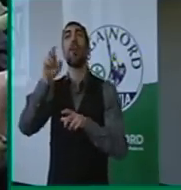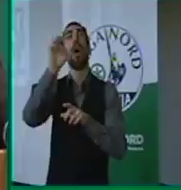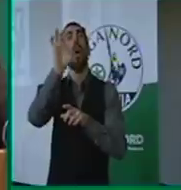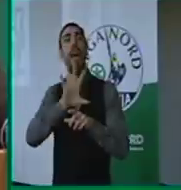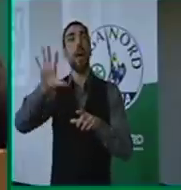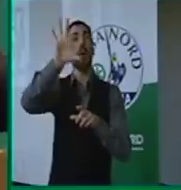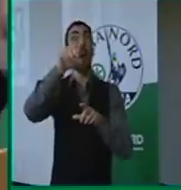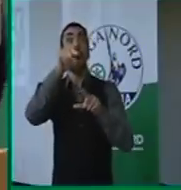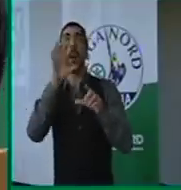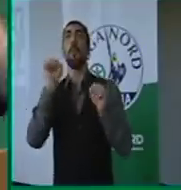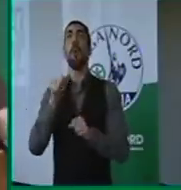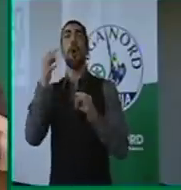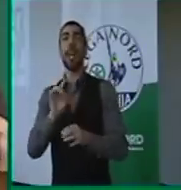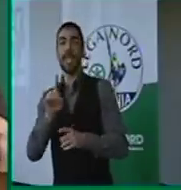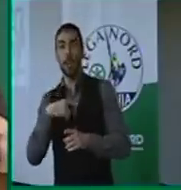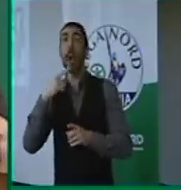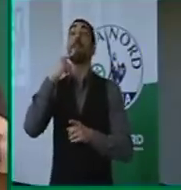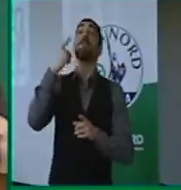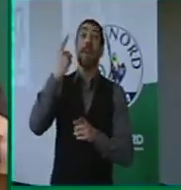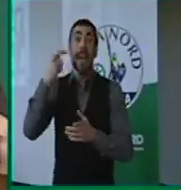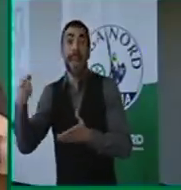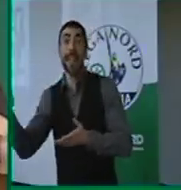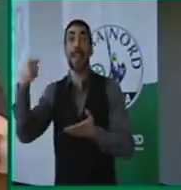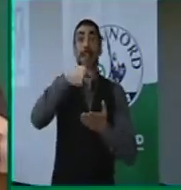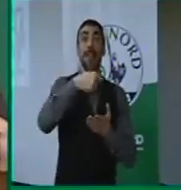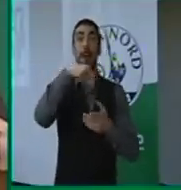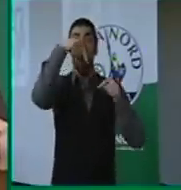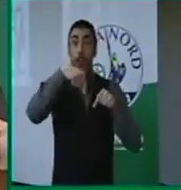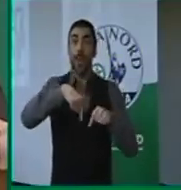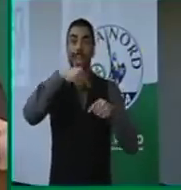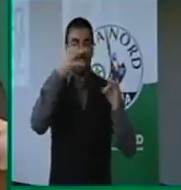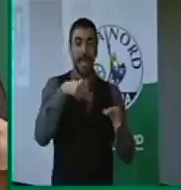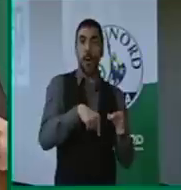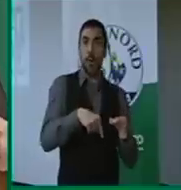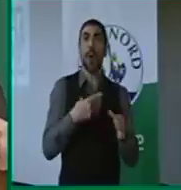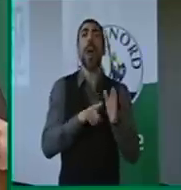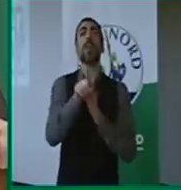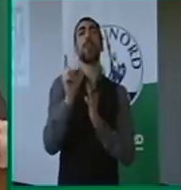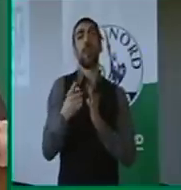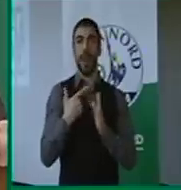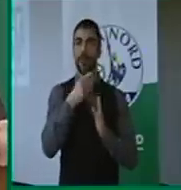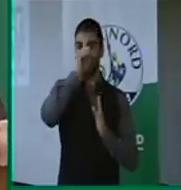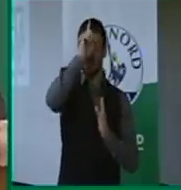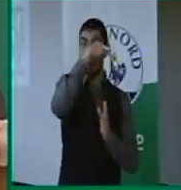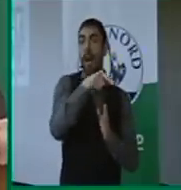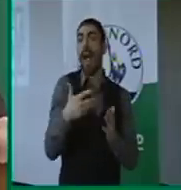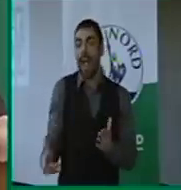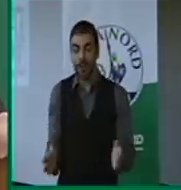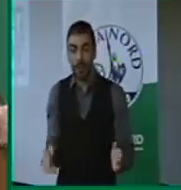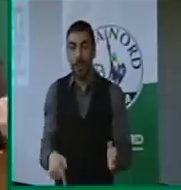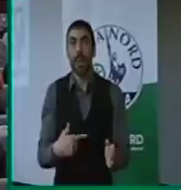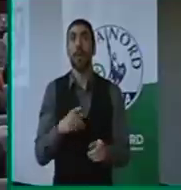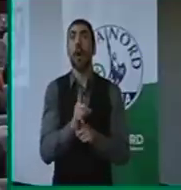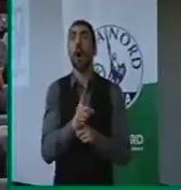è un po' poco sicuro Portate i soldi da noi che siamo invece sicuri il risultato è che la Germania in questo momento